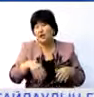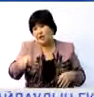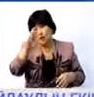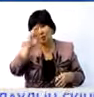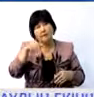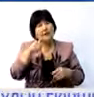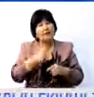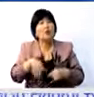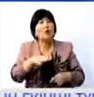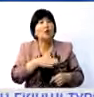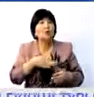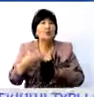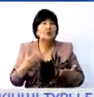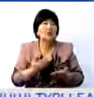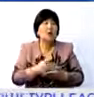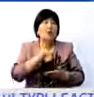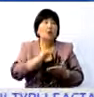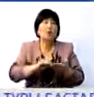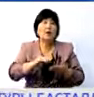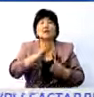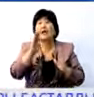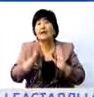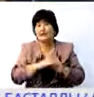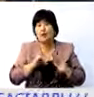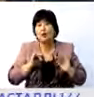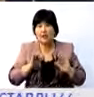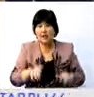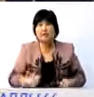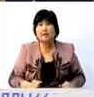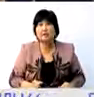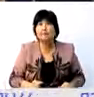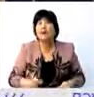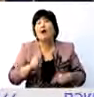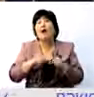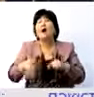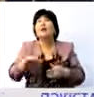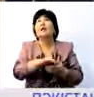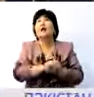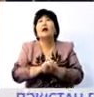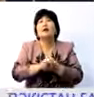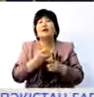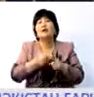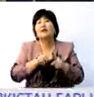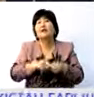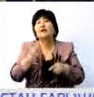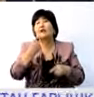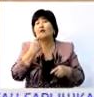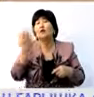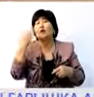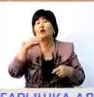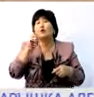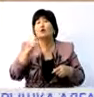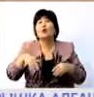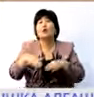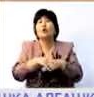мемлекет басшысының рухани жаңғыру мақаласының аясында ұйымдастырылды. Ағайын арасындағы ынтымақтан ымыра кеткен кезеңде түбі бір түркі жұртын